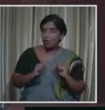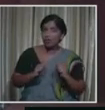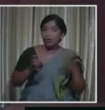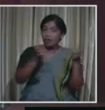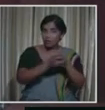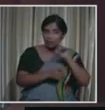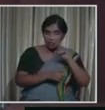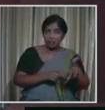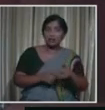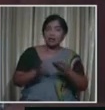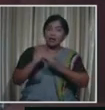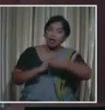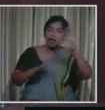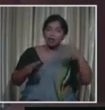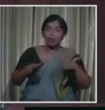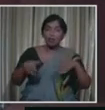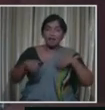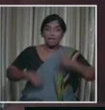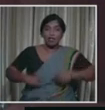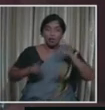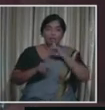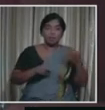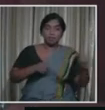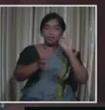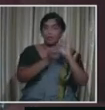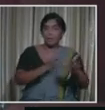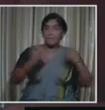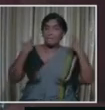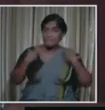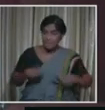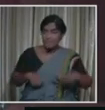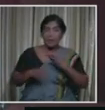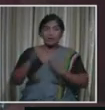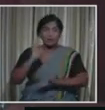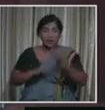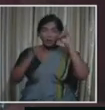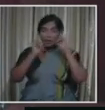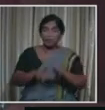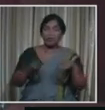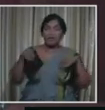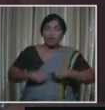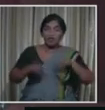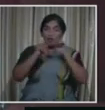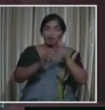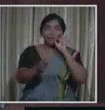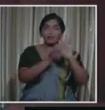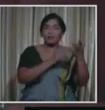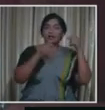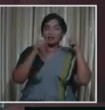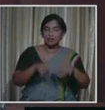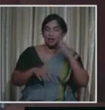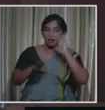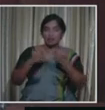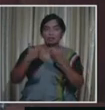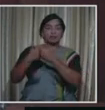wa, jana kena Hanuman tawa ke gini tiaga negiya, mahinda raja paksi, jana kena Hanuman tawa ke gini tiaga negiya, ikhathamai swadin menteri